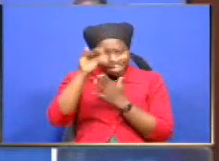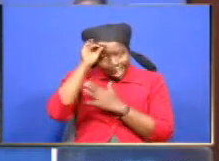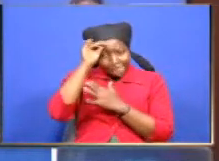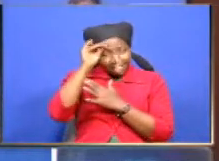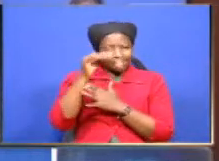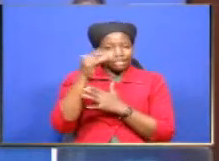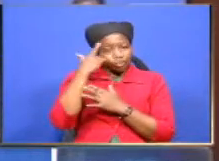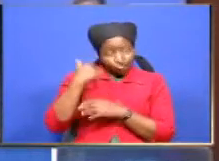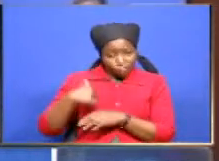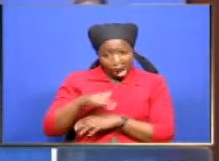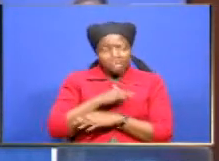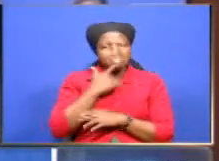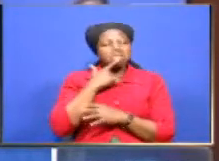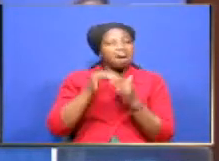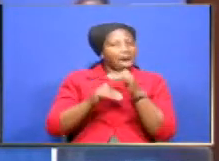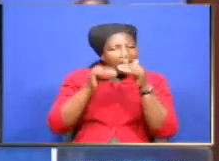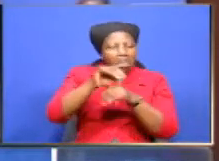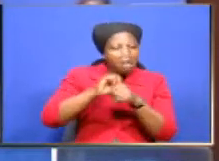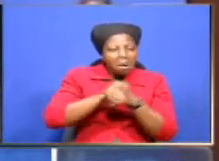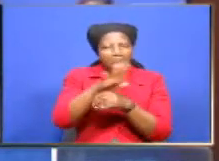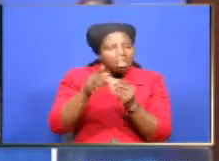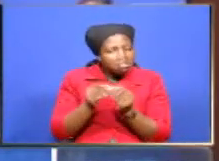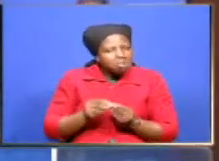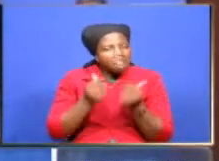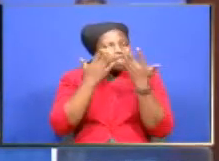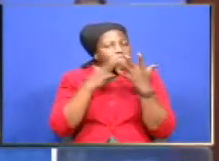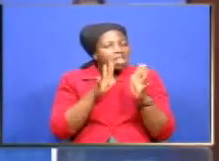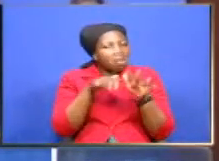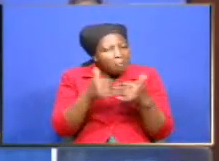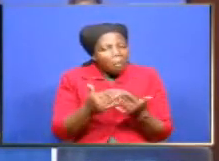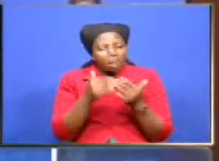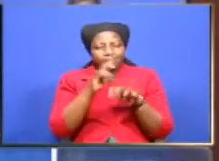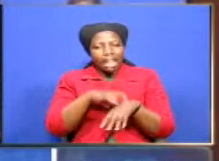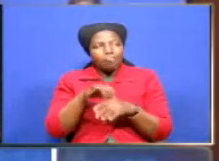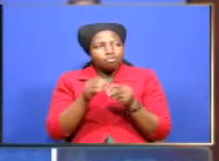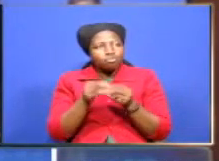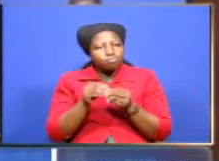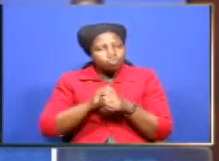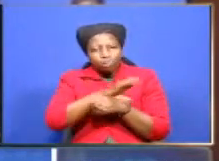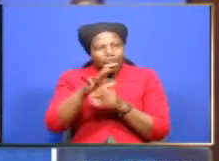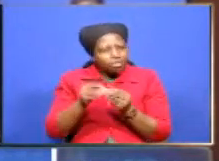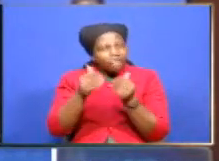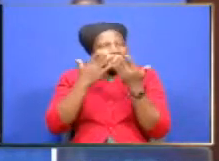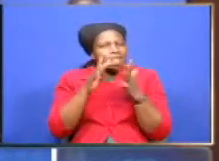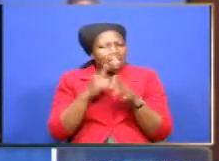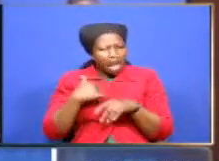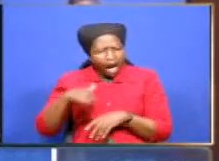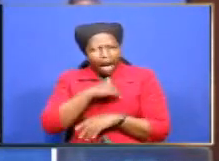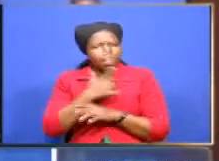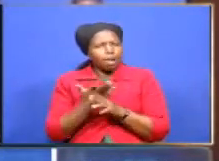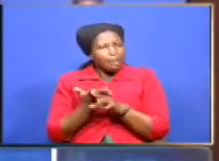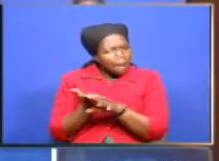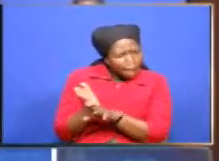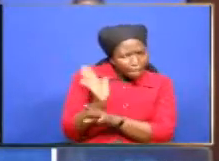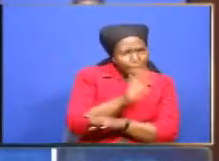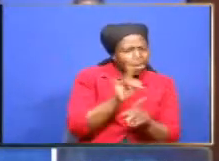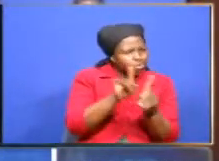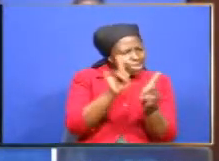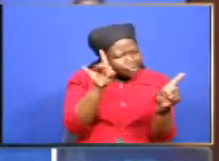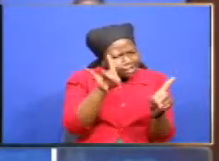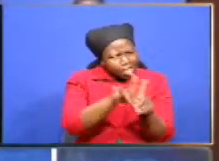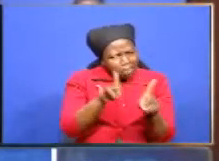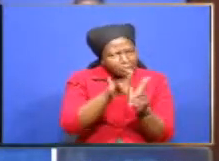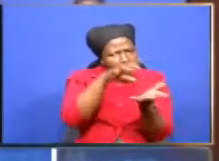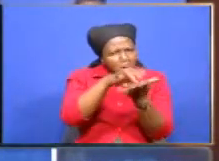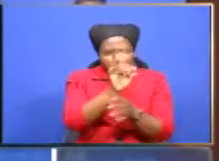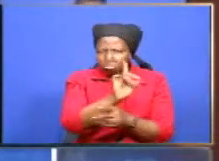baada ya ugonjwa huu kuondoka ama janga hili kutondokea, tutarudi pale tulikotoka. Ni